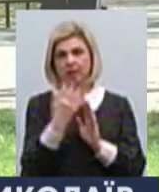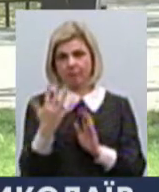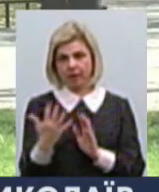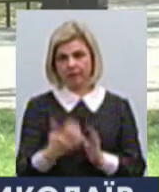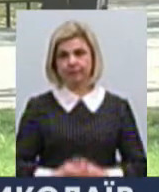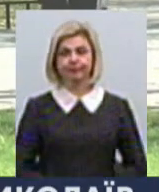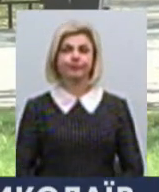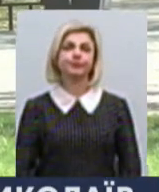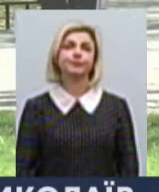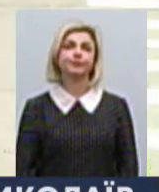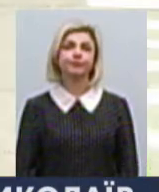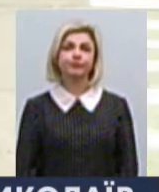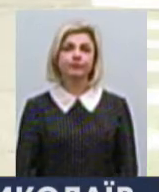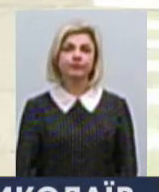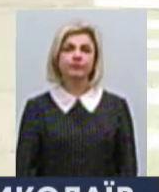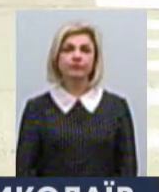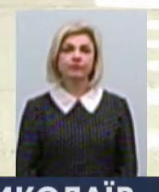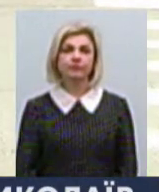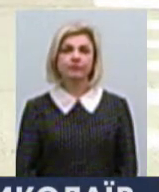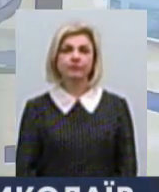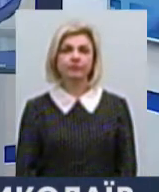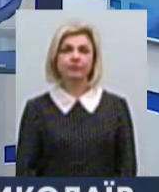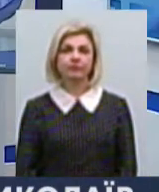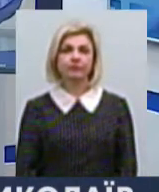Катерина Балєєва, Ігор Чорний, телевізійні новини Миколаївщини.